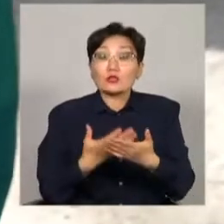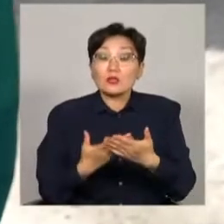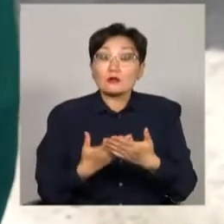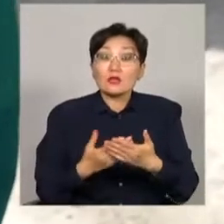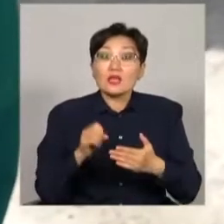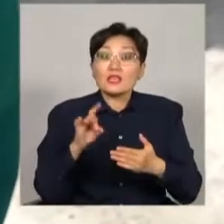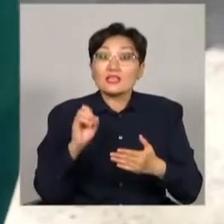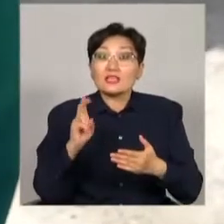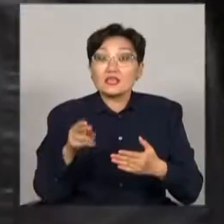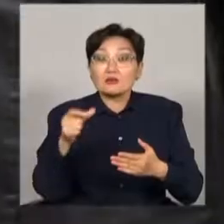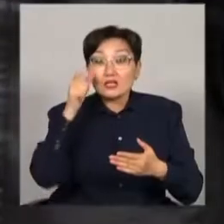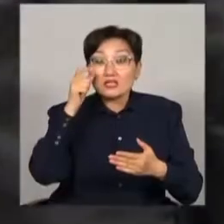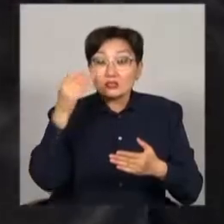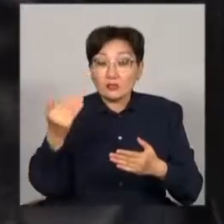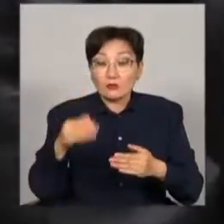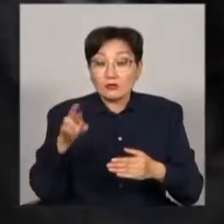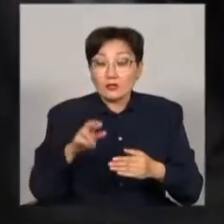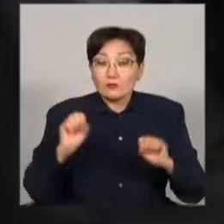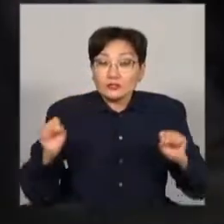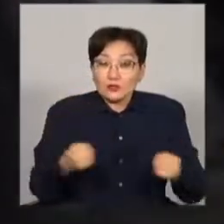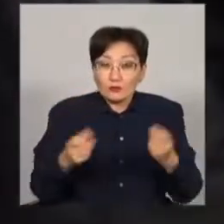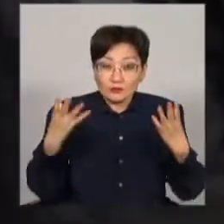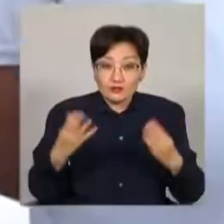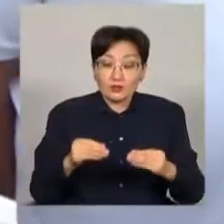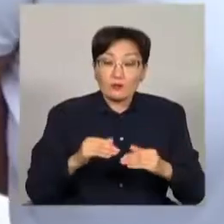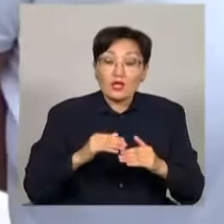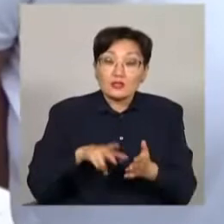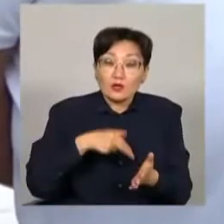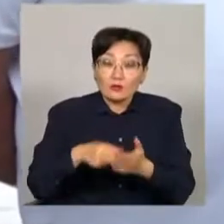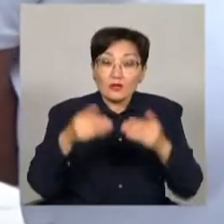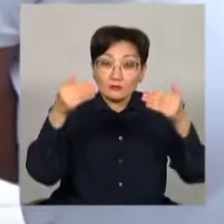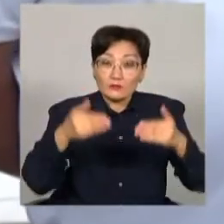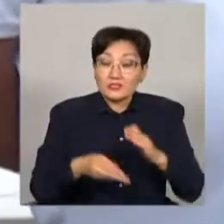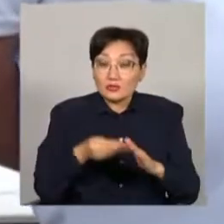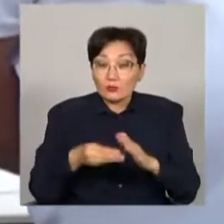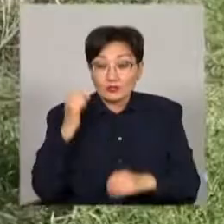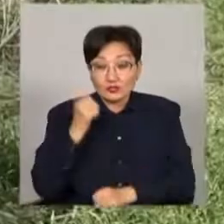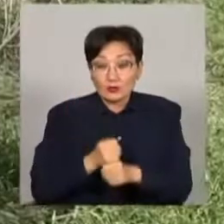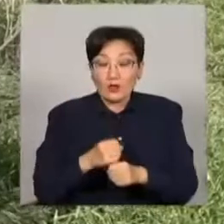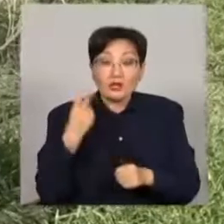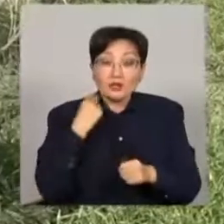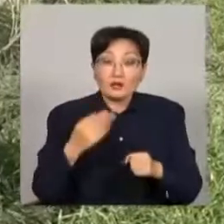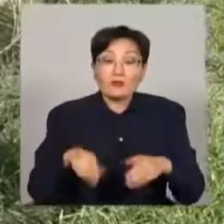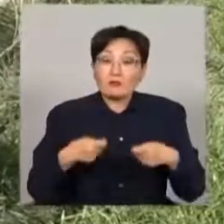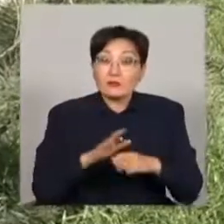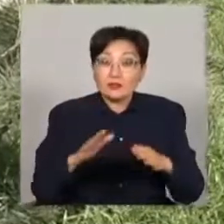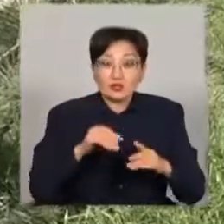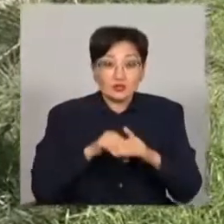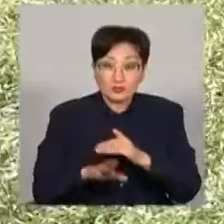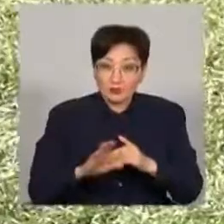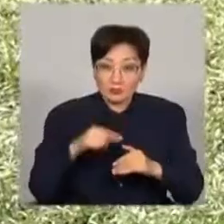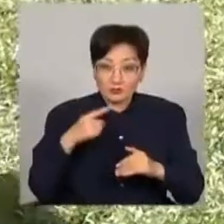Ерік деген кісі тұр, ана әчкідегі. Қаңтардың қақаған суығында еден сырлап қабырға боядық деген жұмысшылар берешегін бермейінше кетпейміз деп тұрып